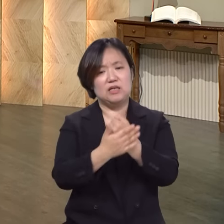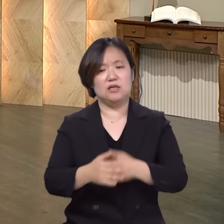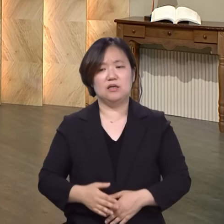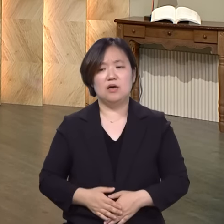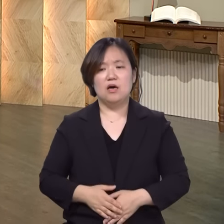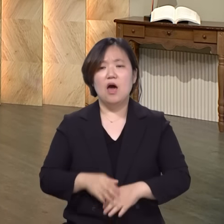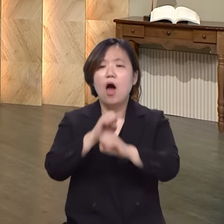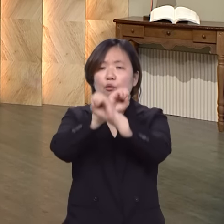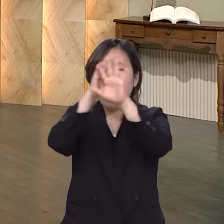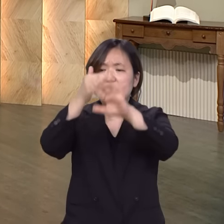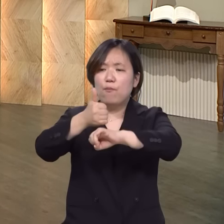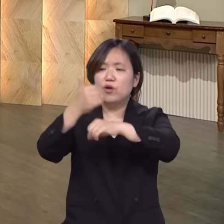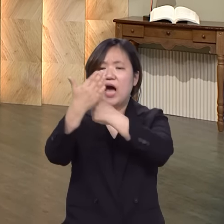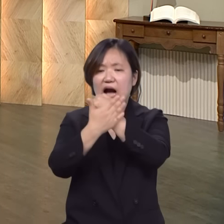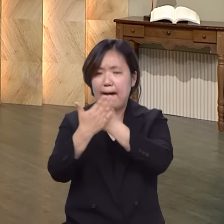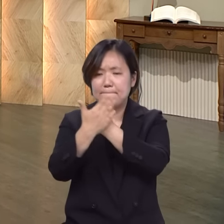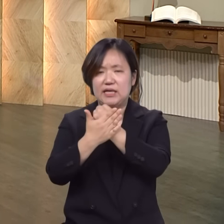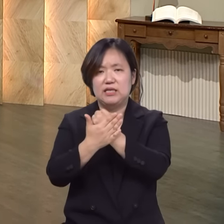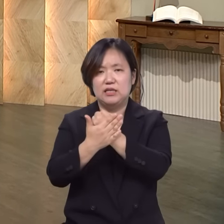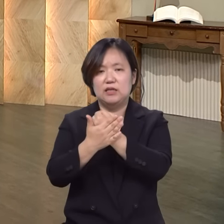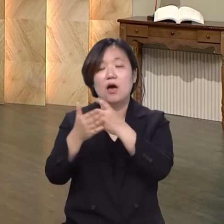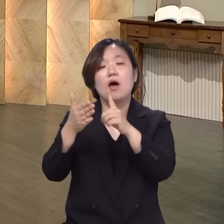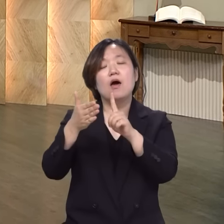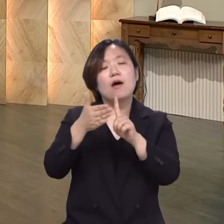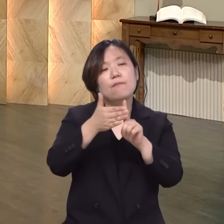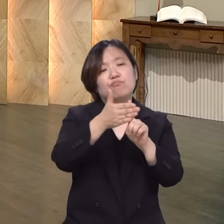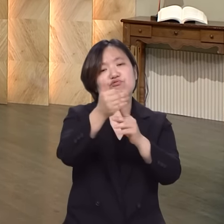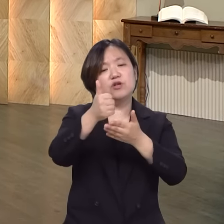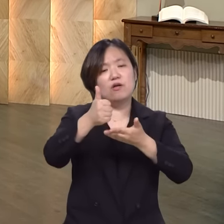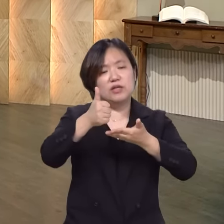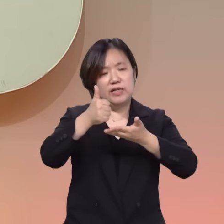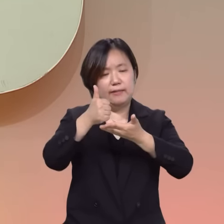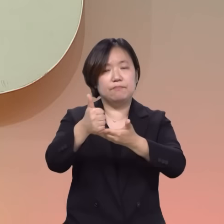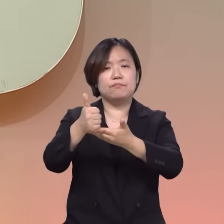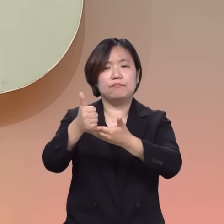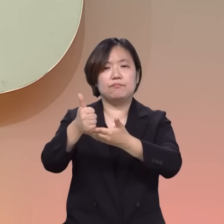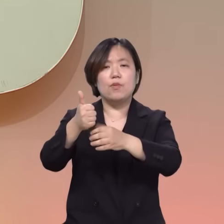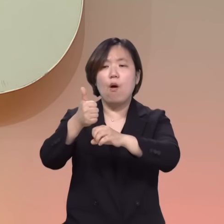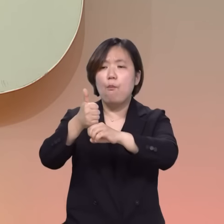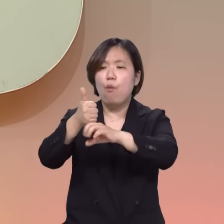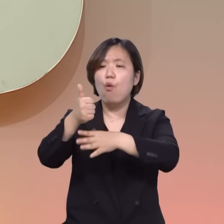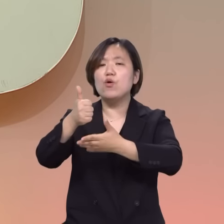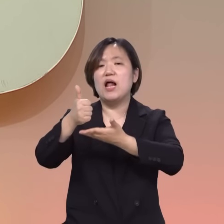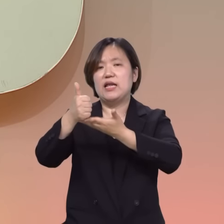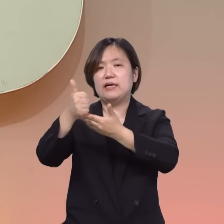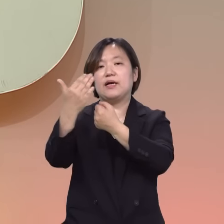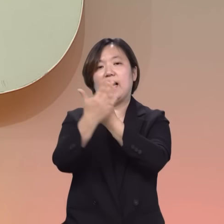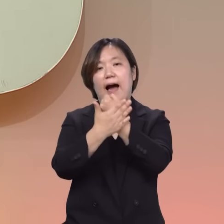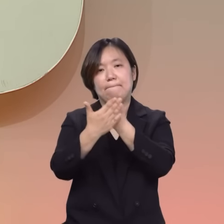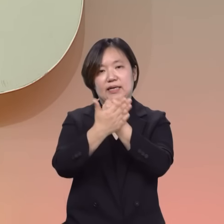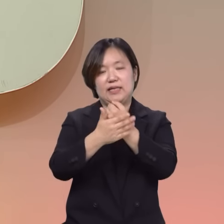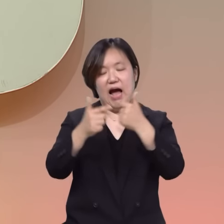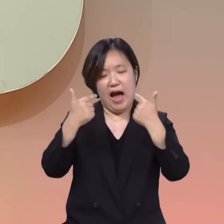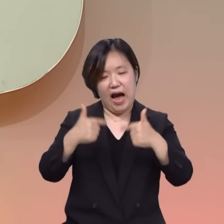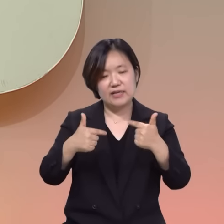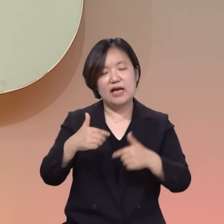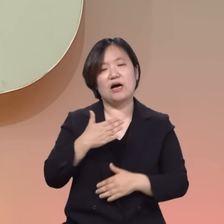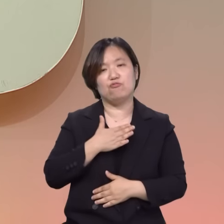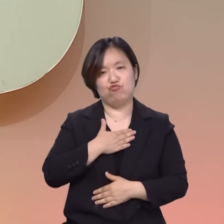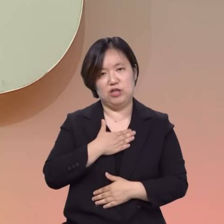피는 분명히 있구나 불보살님의 가피는 현재 진행형이고 알게 모르게 항상